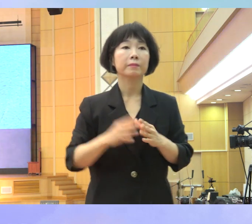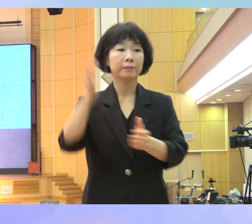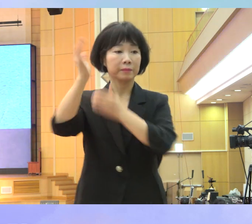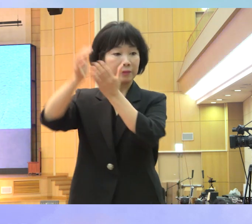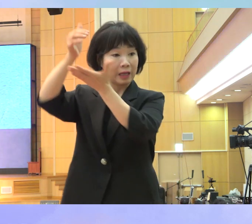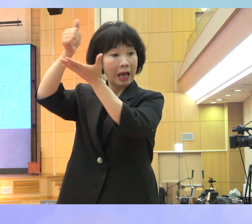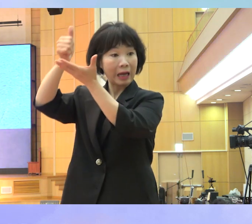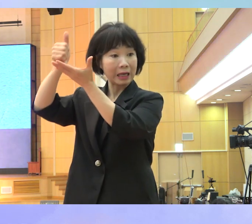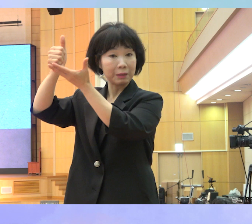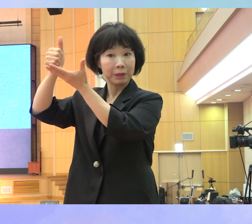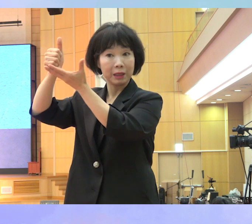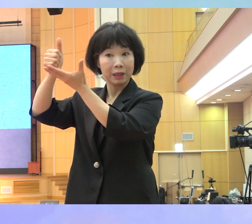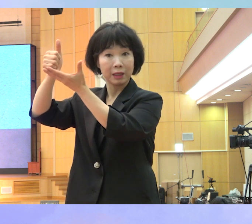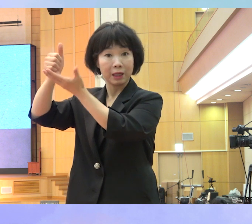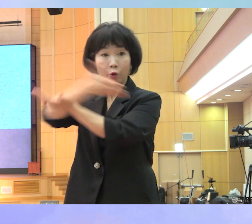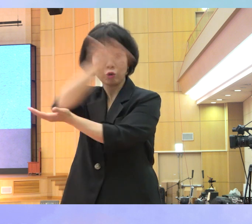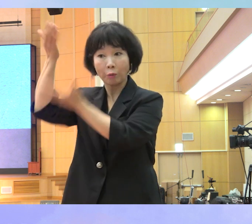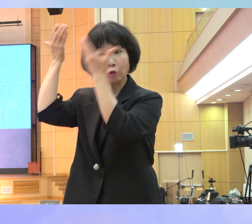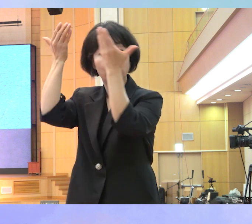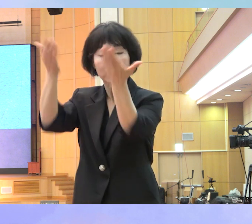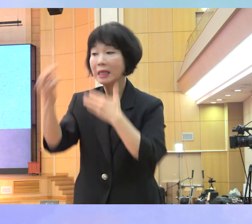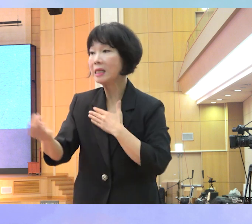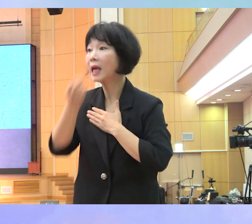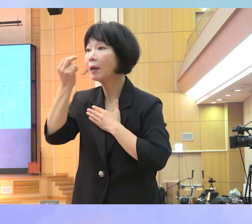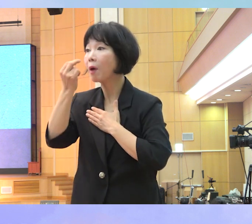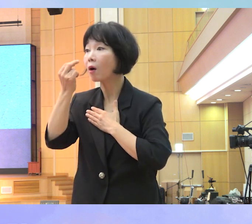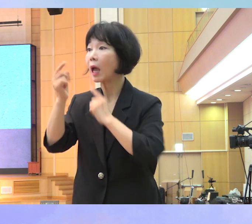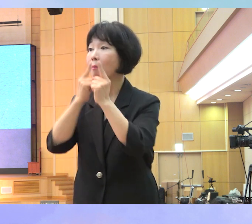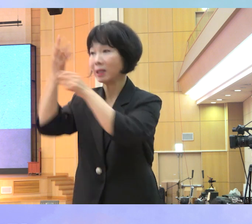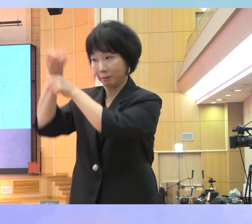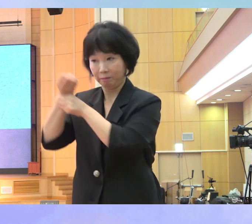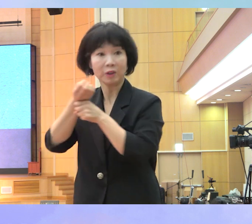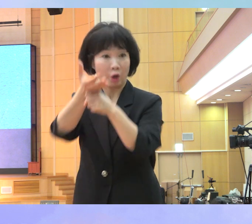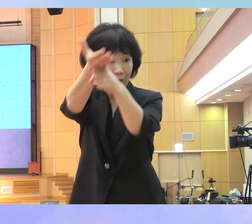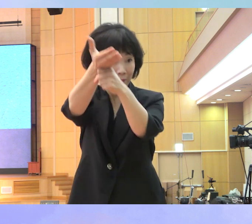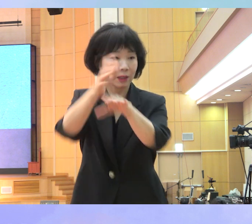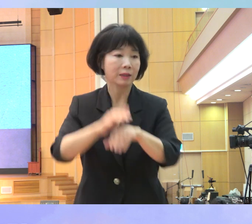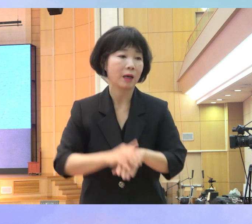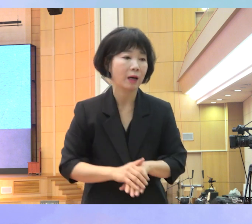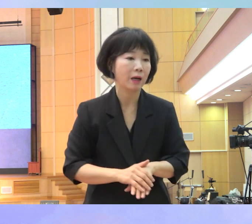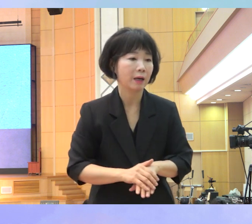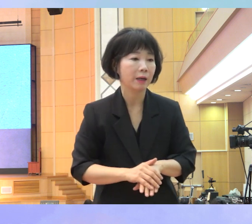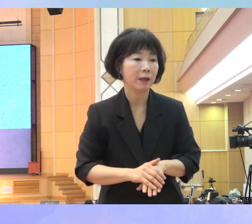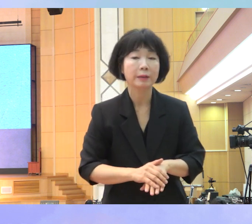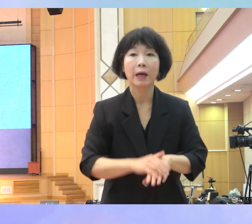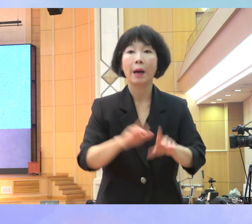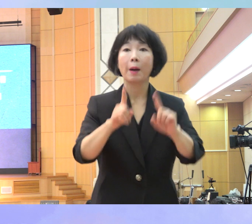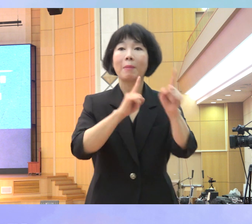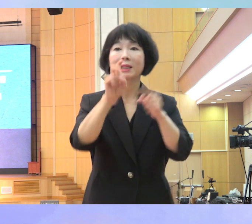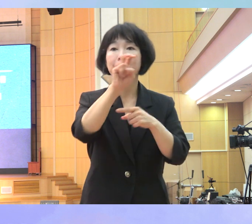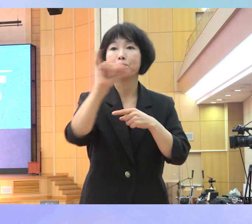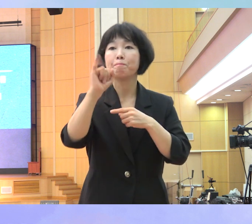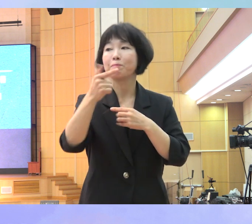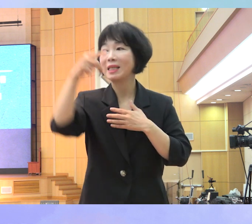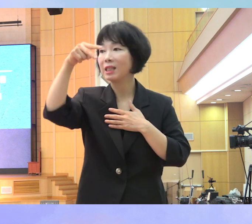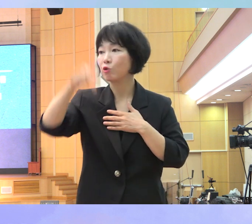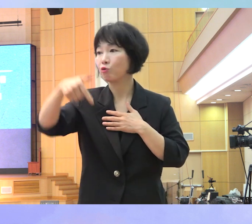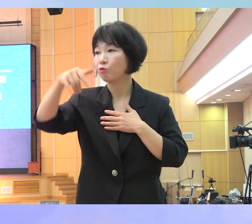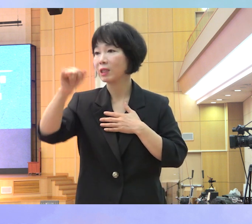하나님 말씀 보시겠습니다. 오늘 우리에게 주시는 하나님의 생명의 말씀은 구약성경 민수기